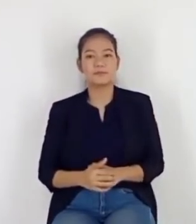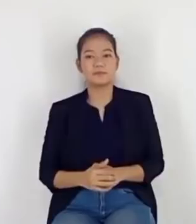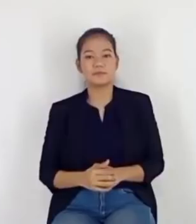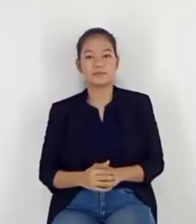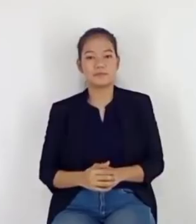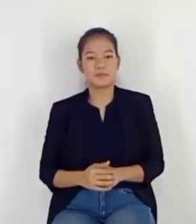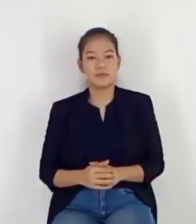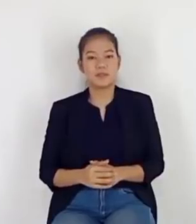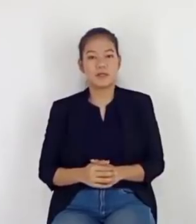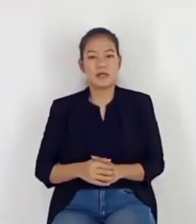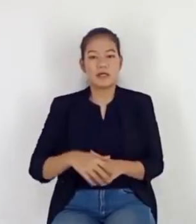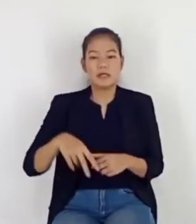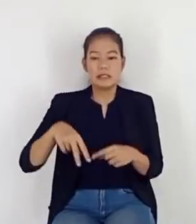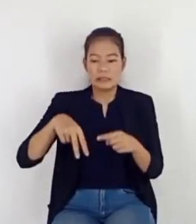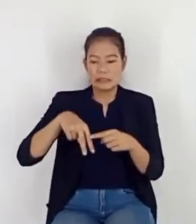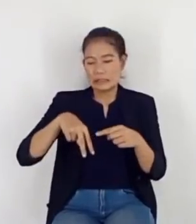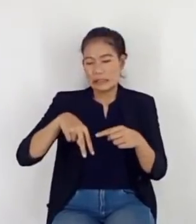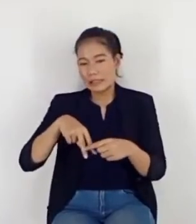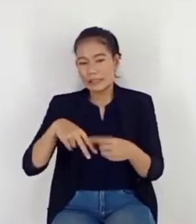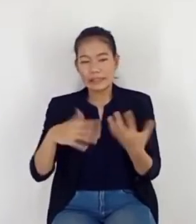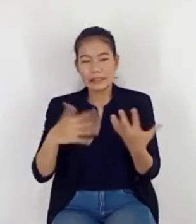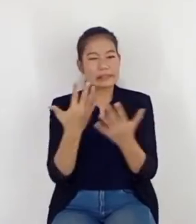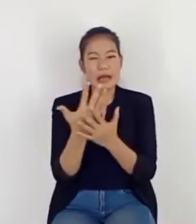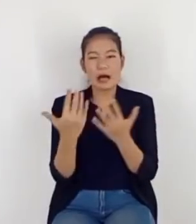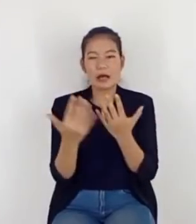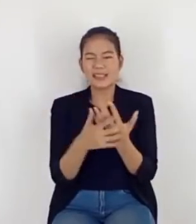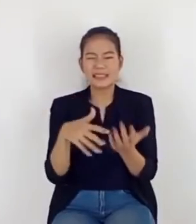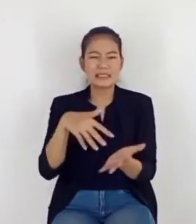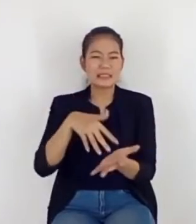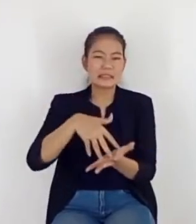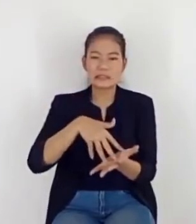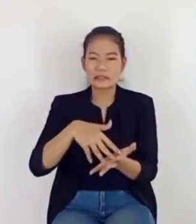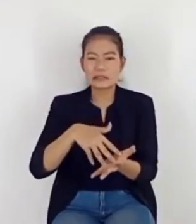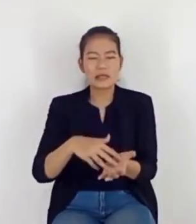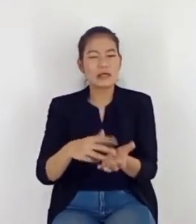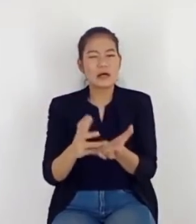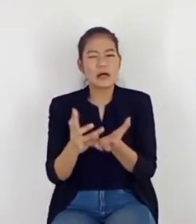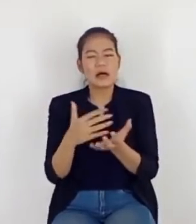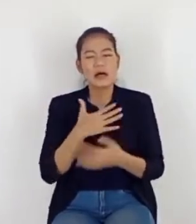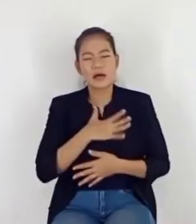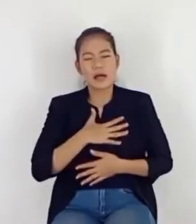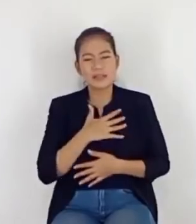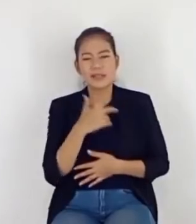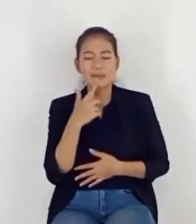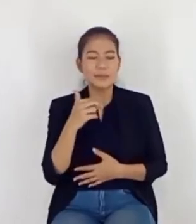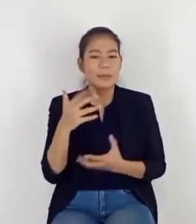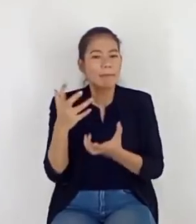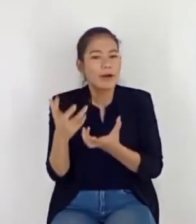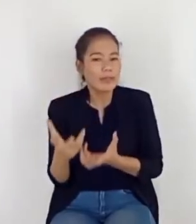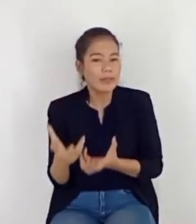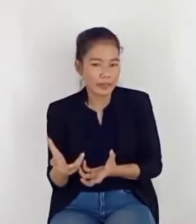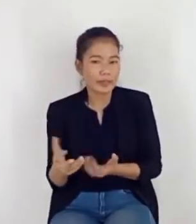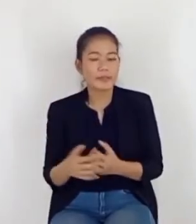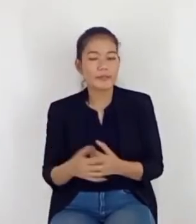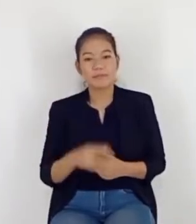tangan dan kaki kami tercekat, berat untuk bertindak.